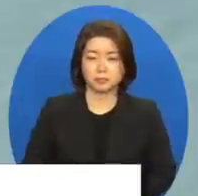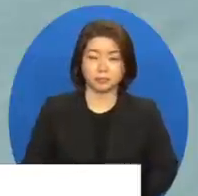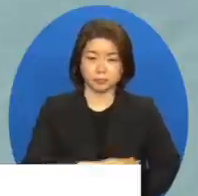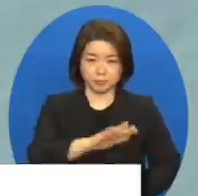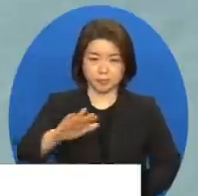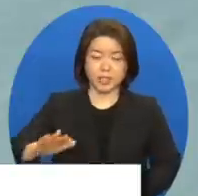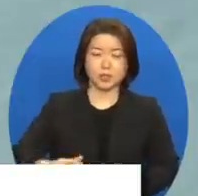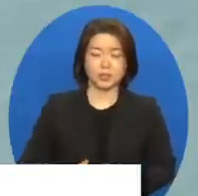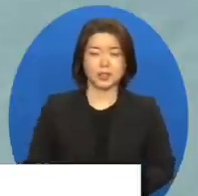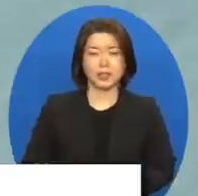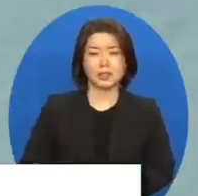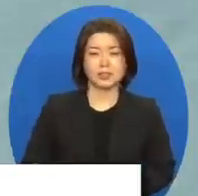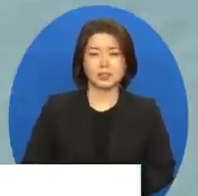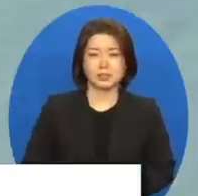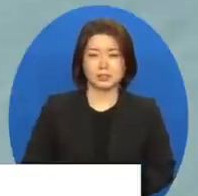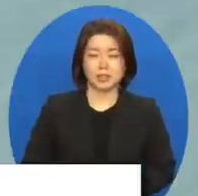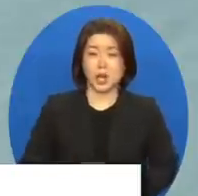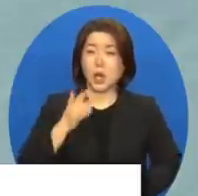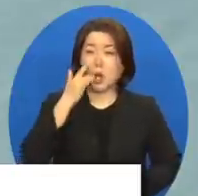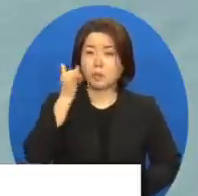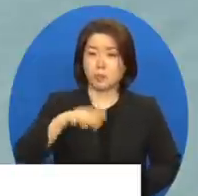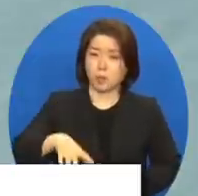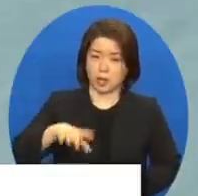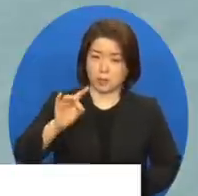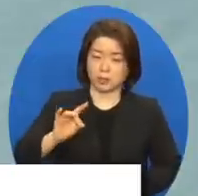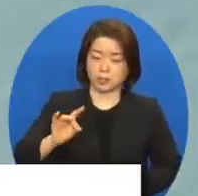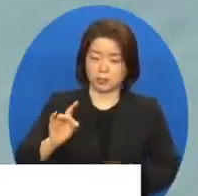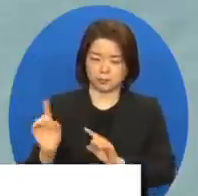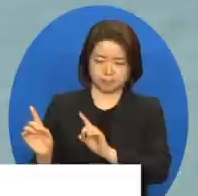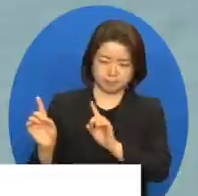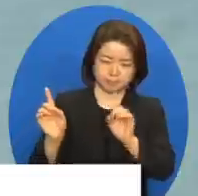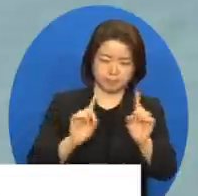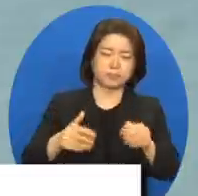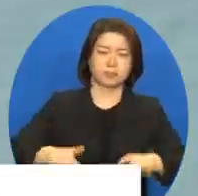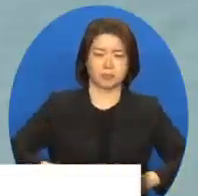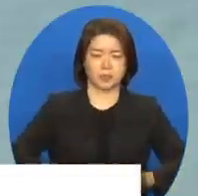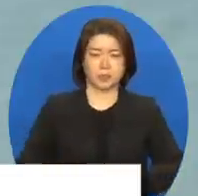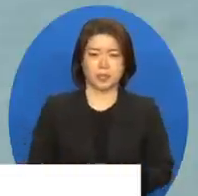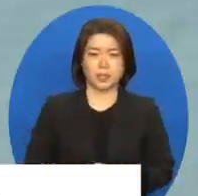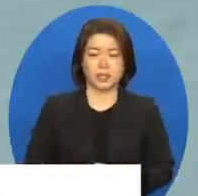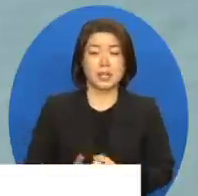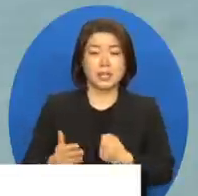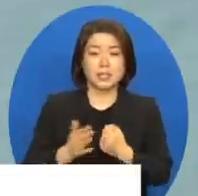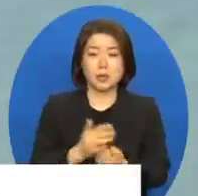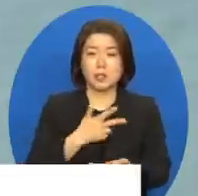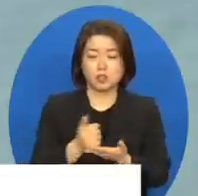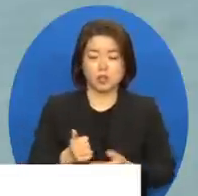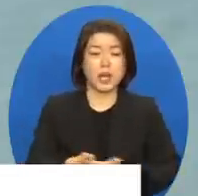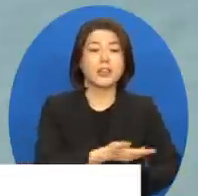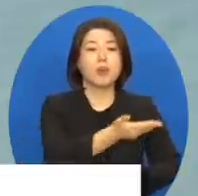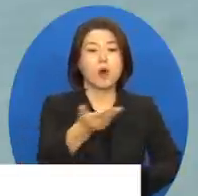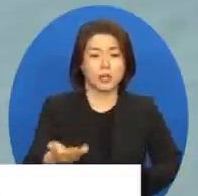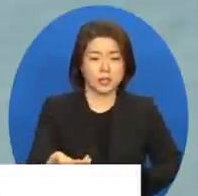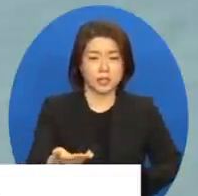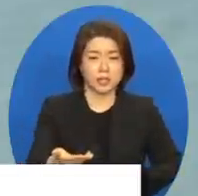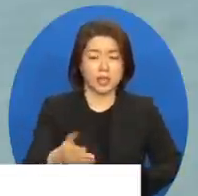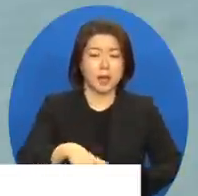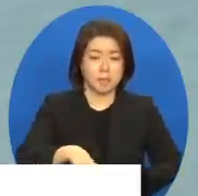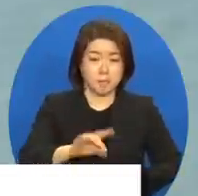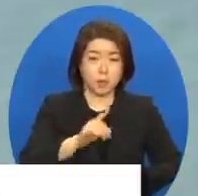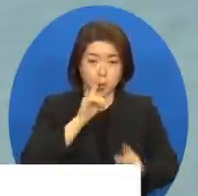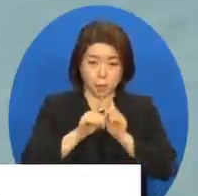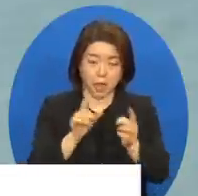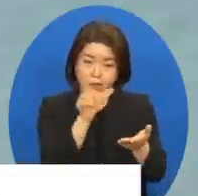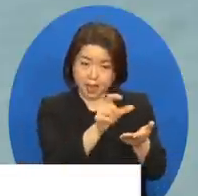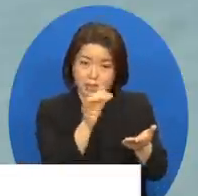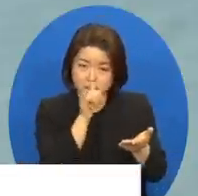우리가 부모가 먼저 살아야 합니다. 그래서 주님이 너희와, 그걸 먼저